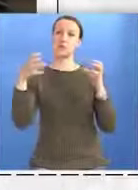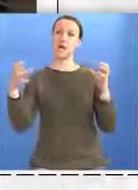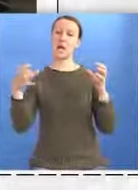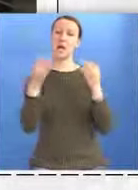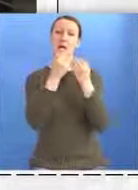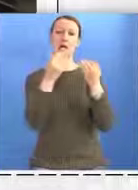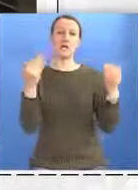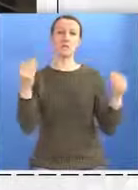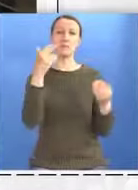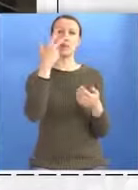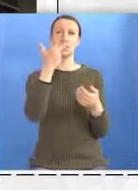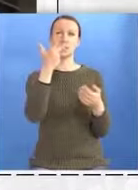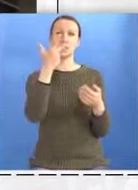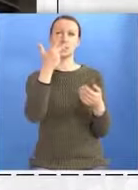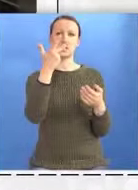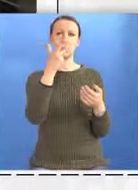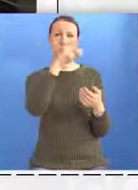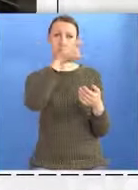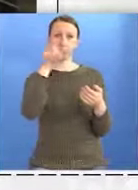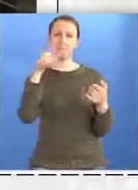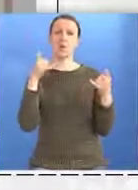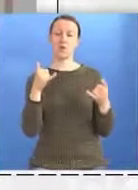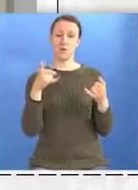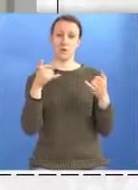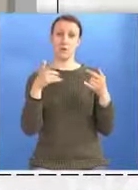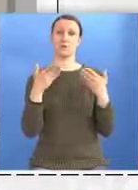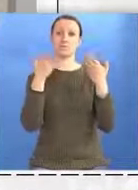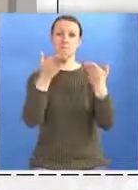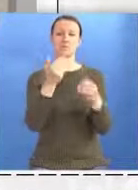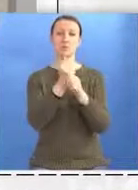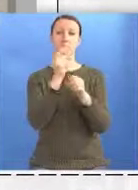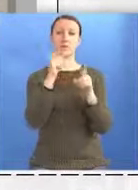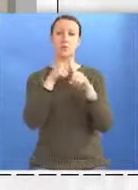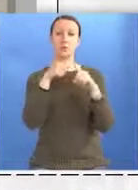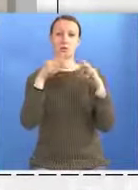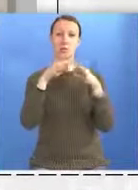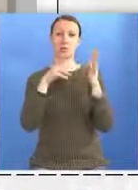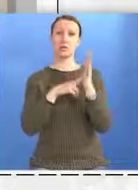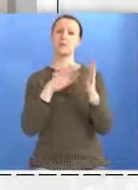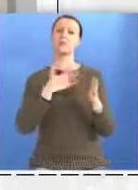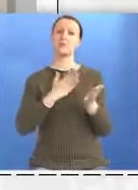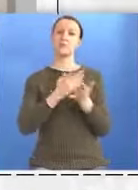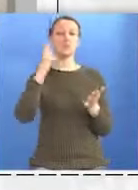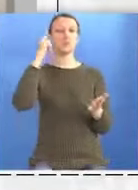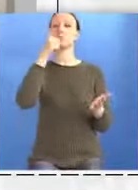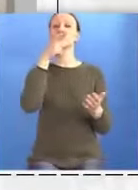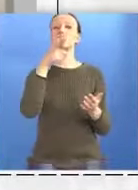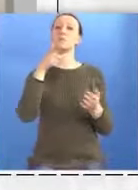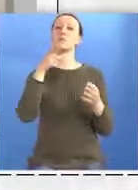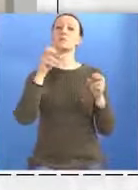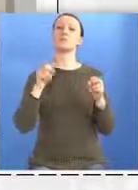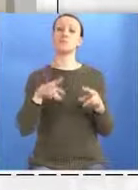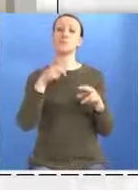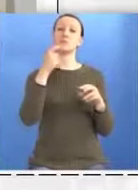skupna izložba triju autorica. Ovaj tjedan vam predstavljamo Helgu Gortan. Evo, voljeli bi doznati s čime se